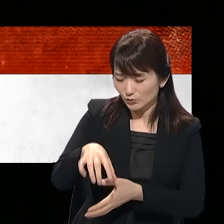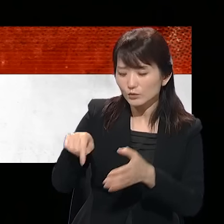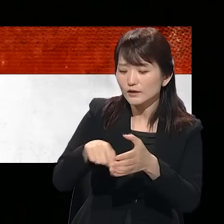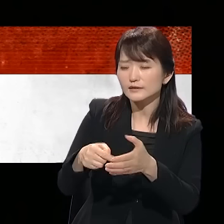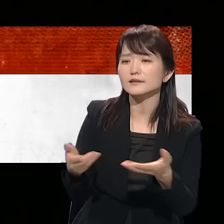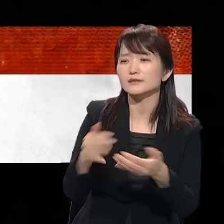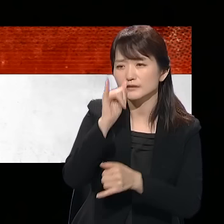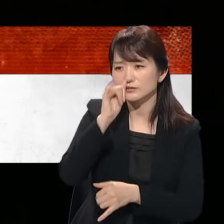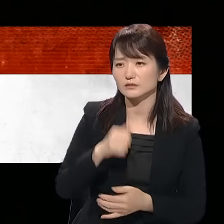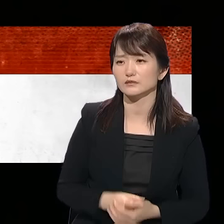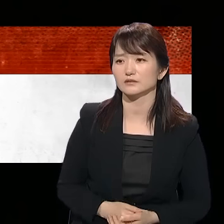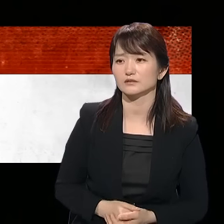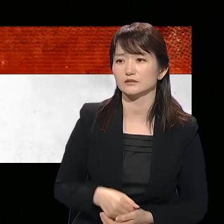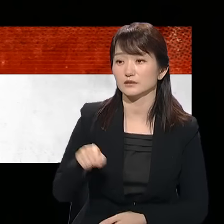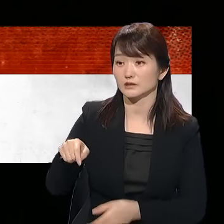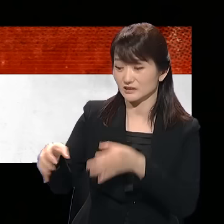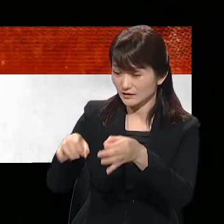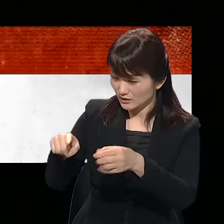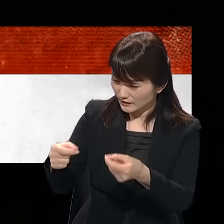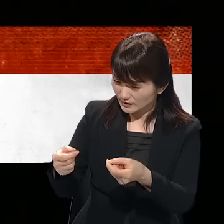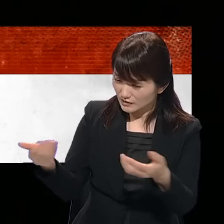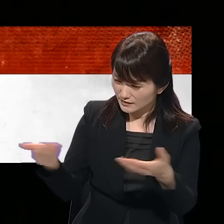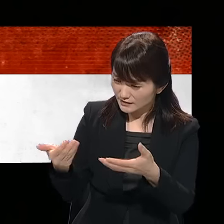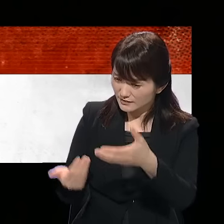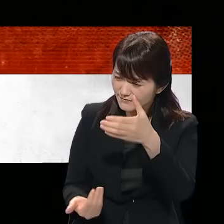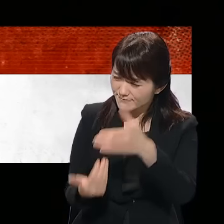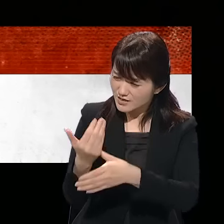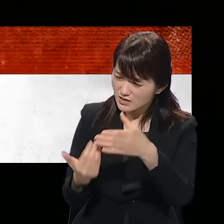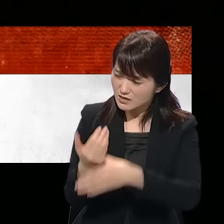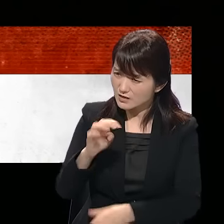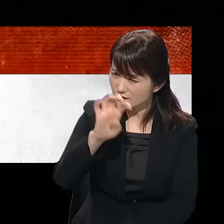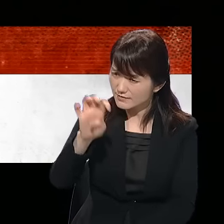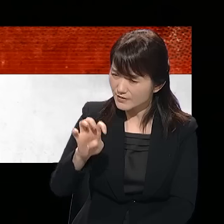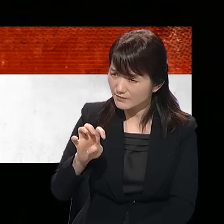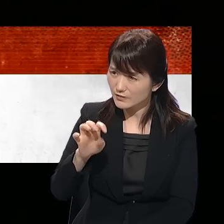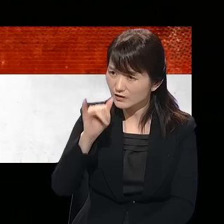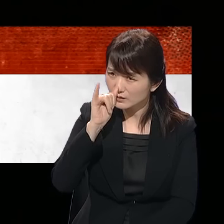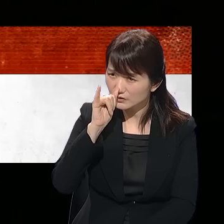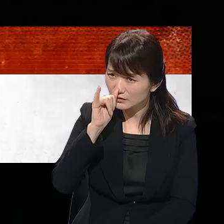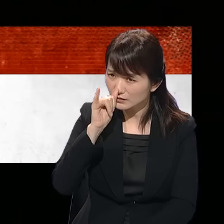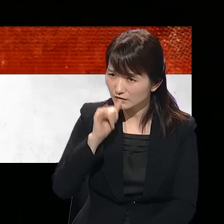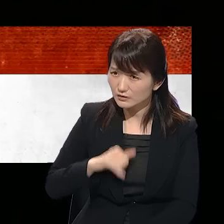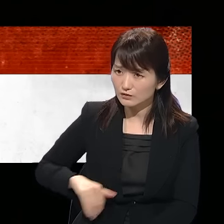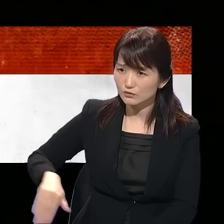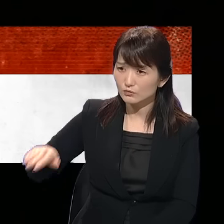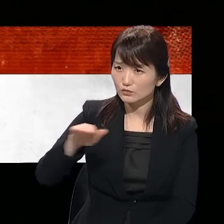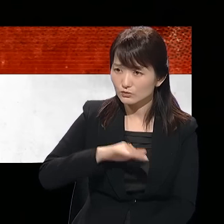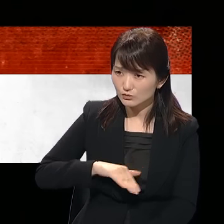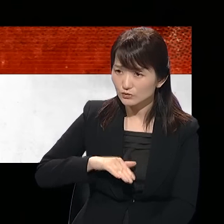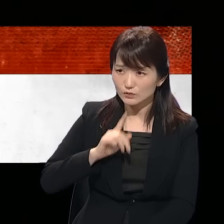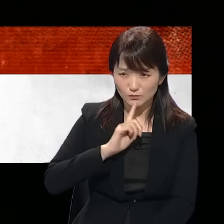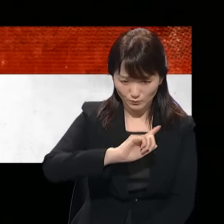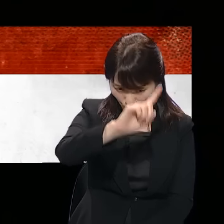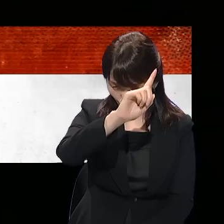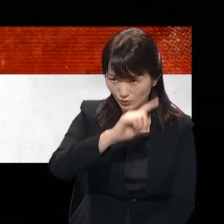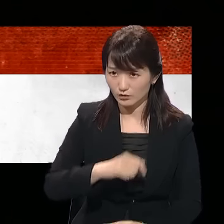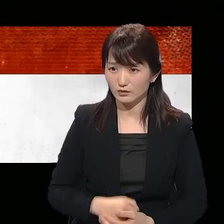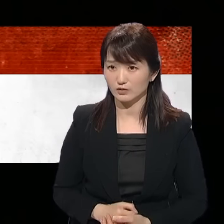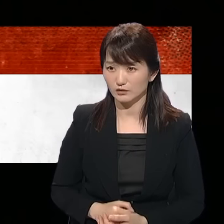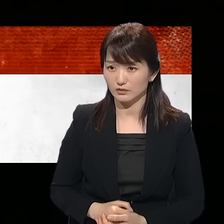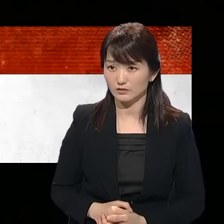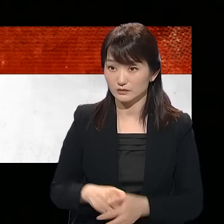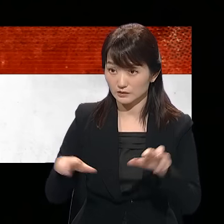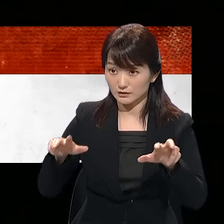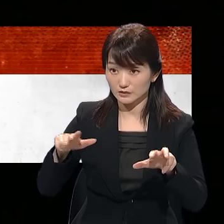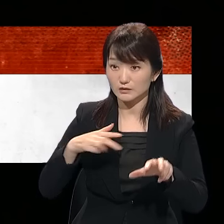있어요. 자꾸 이런 일이 여러 번 있어가지고 저희도 안에서 보고할 거고 그거 하라고 해서